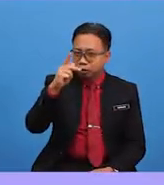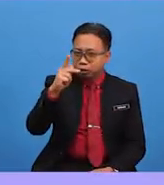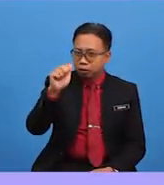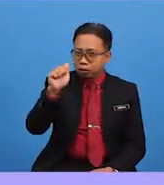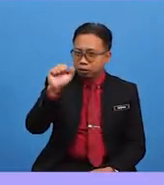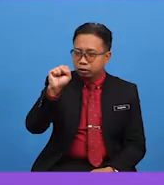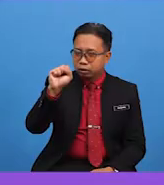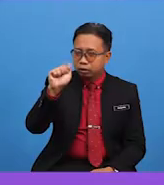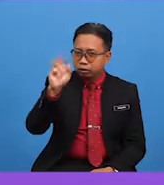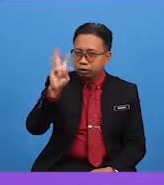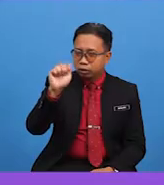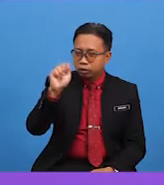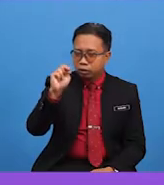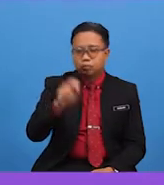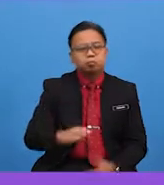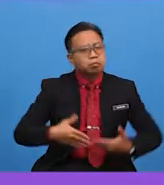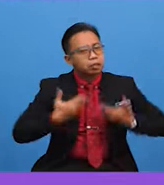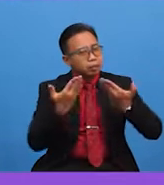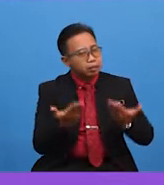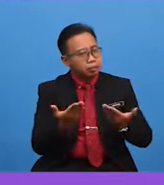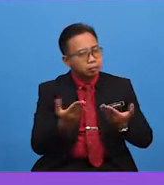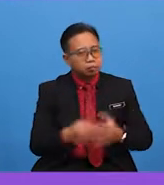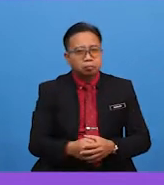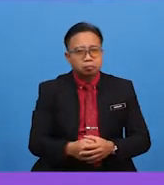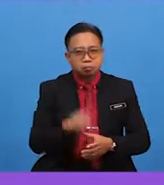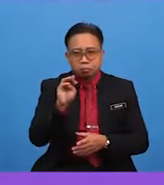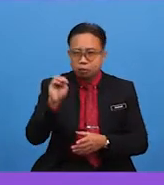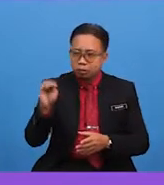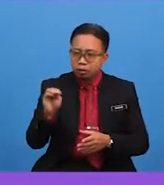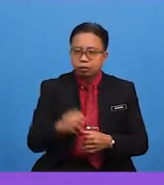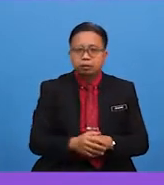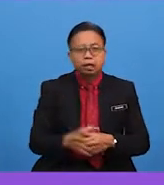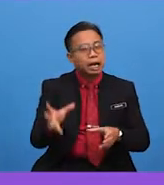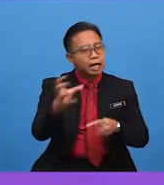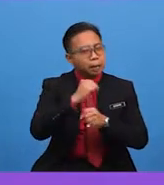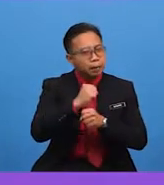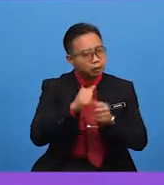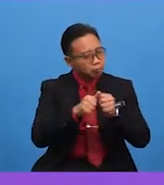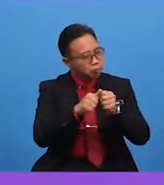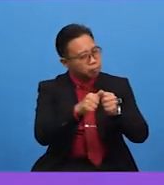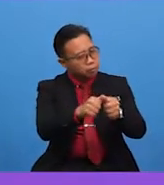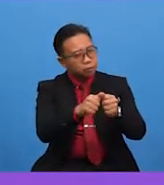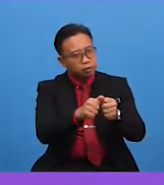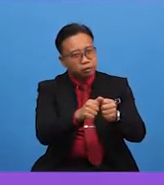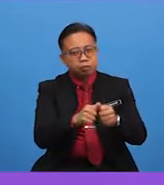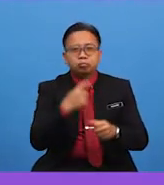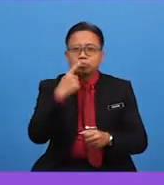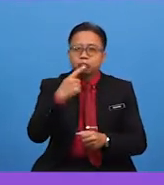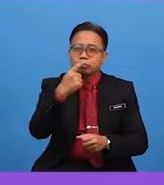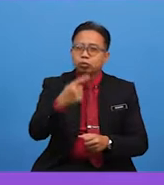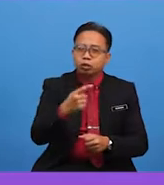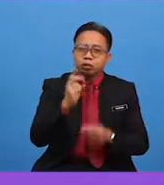Angkasawan. Bagaimana? Adakah murid-murid dapat mengikut